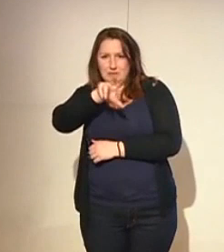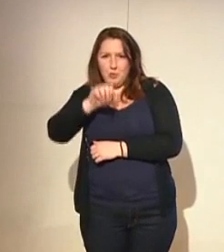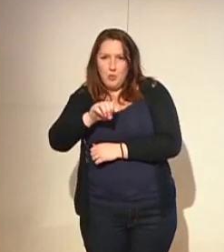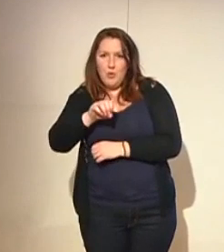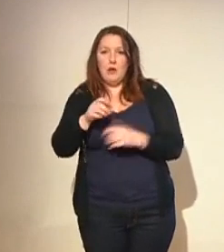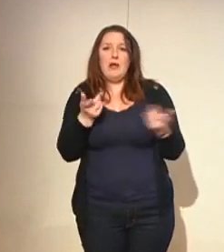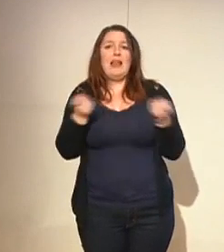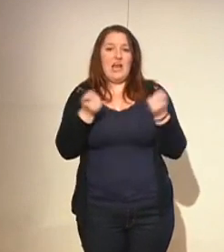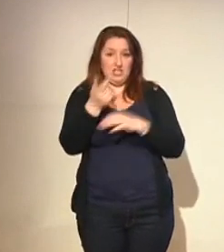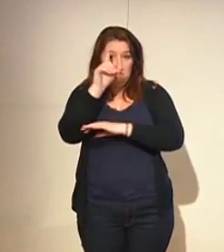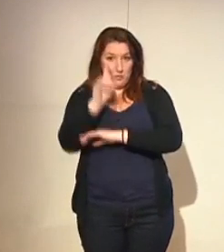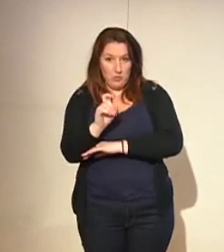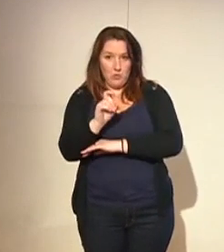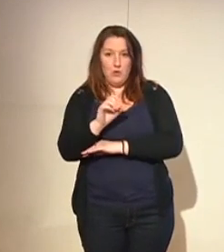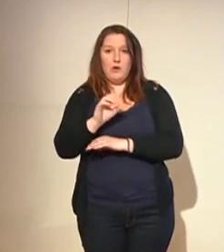de